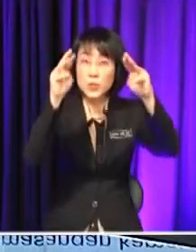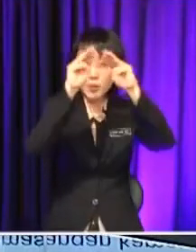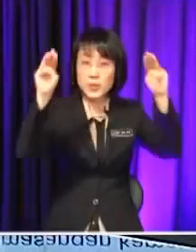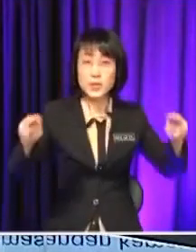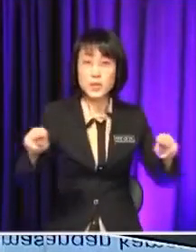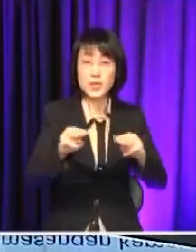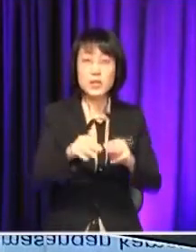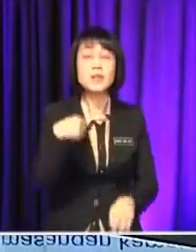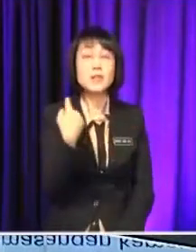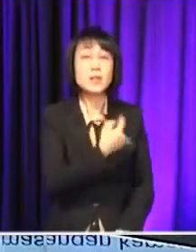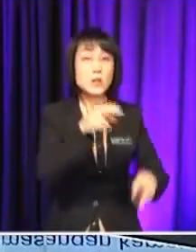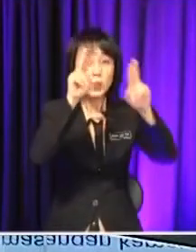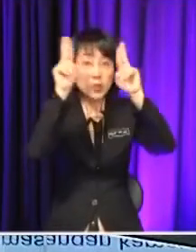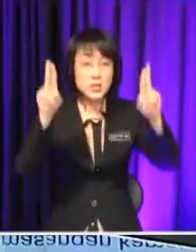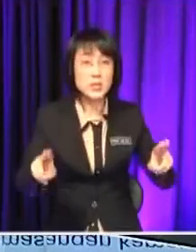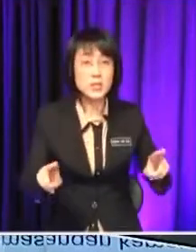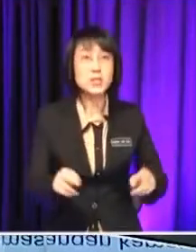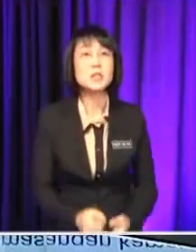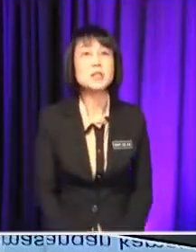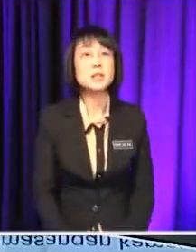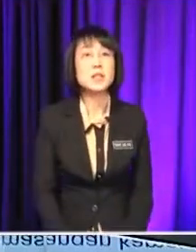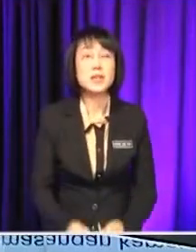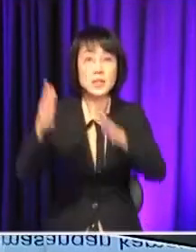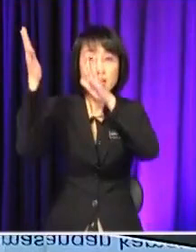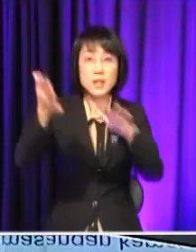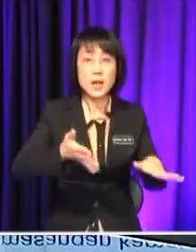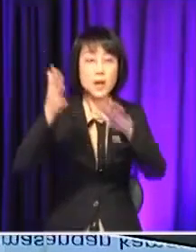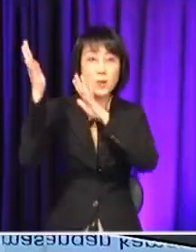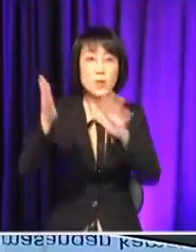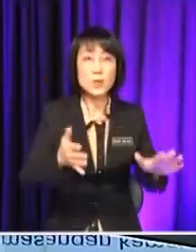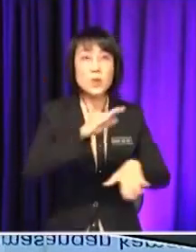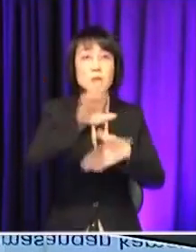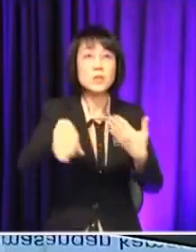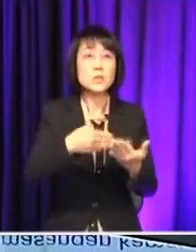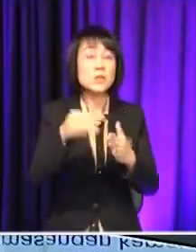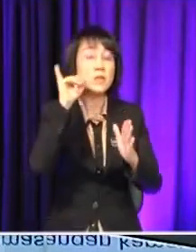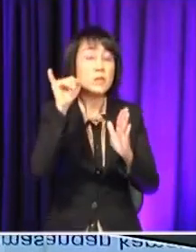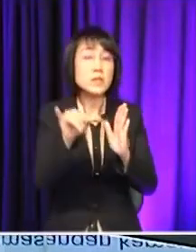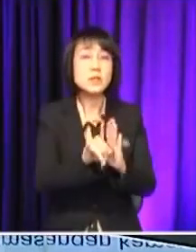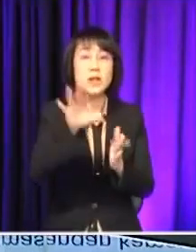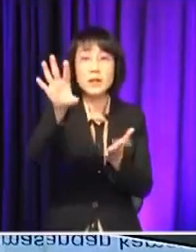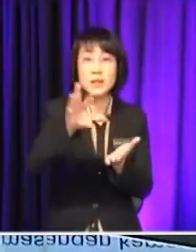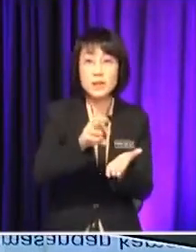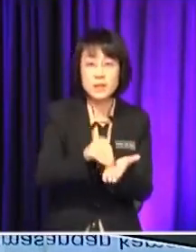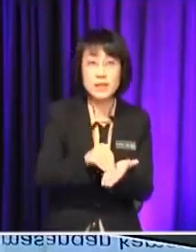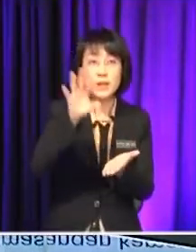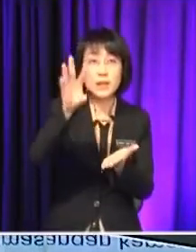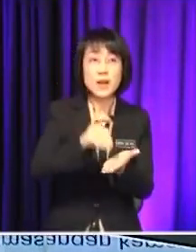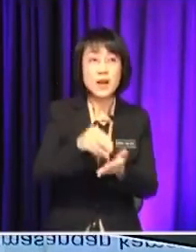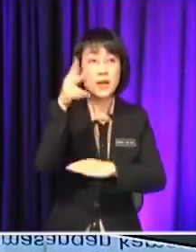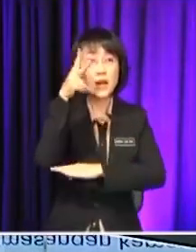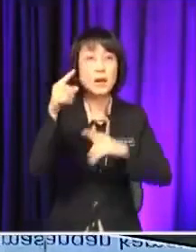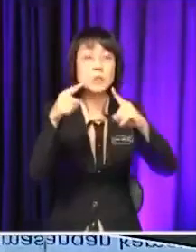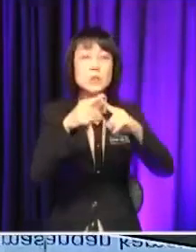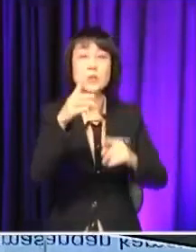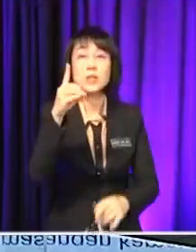kita turun ee segala imis-imize yang direkam ke dalam dbr Oke kita